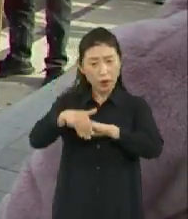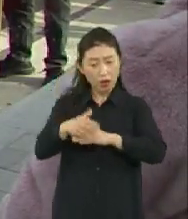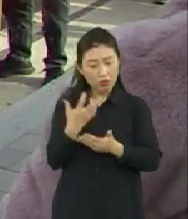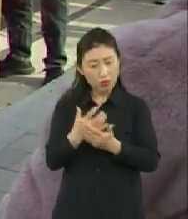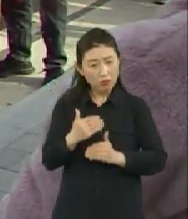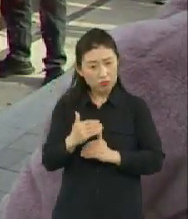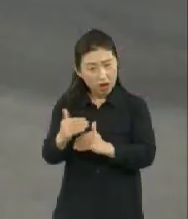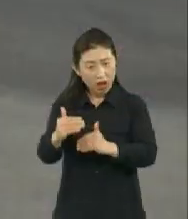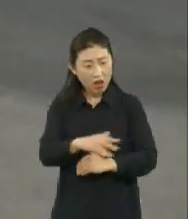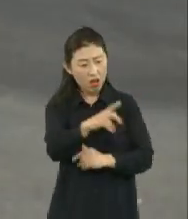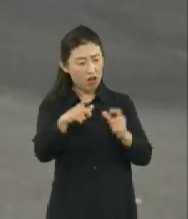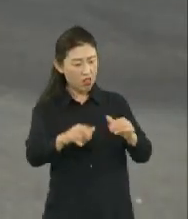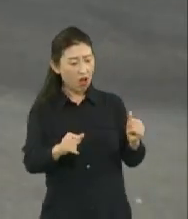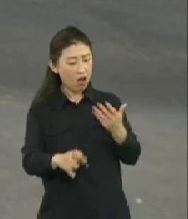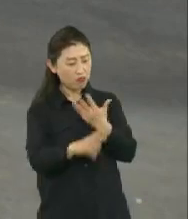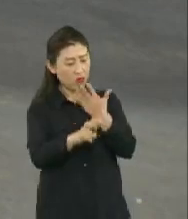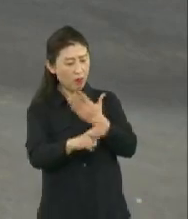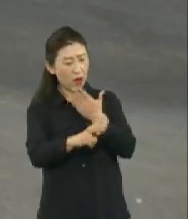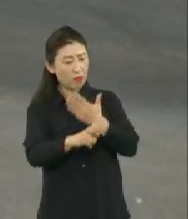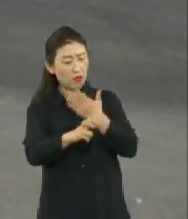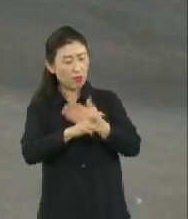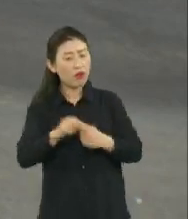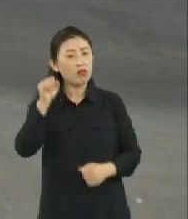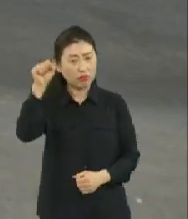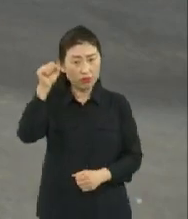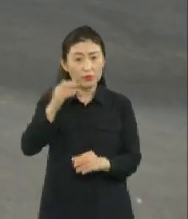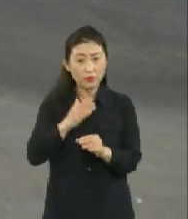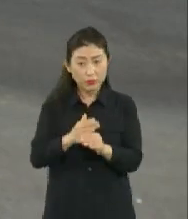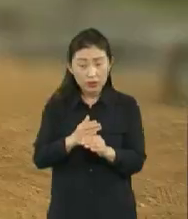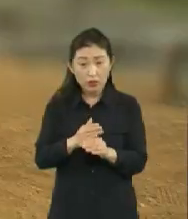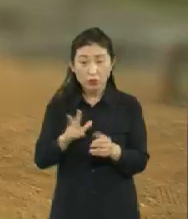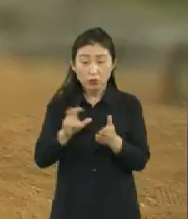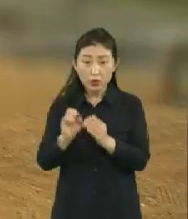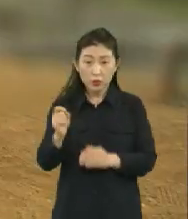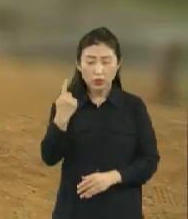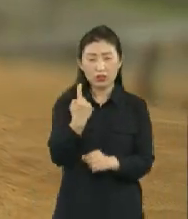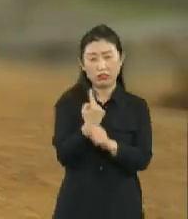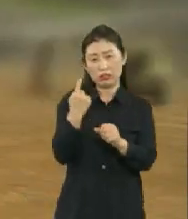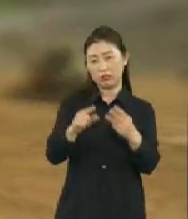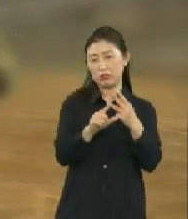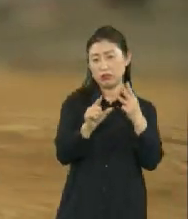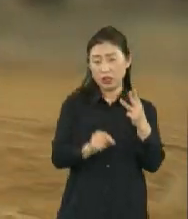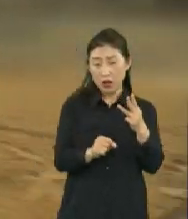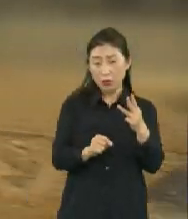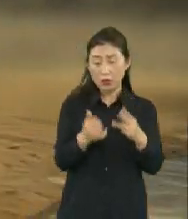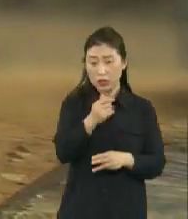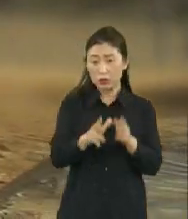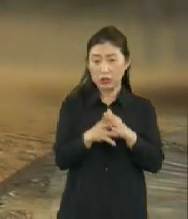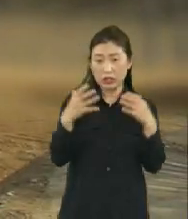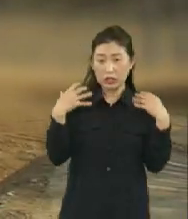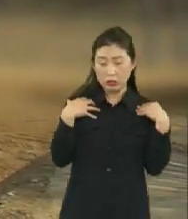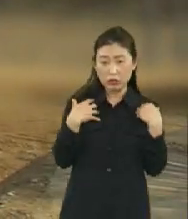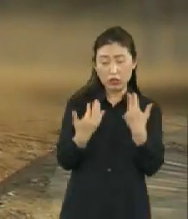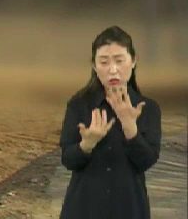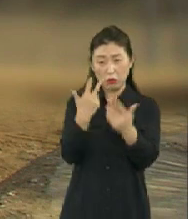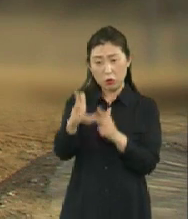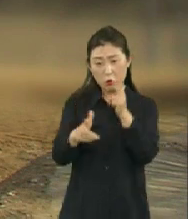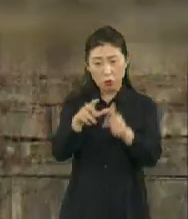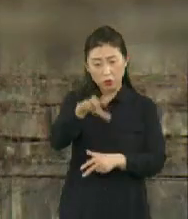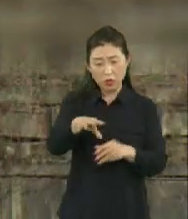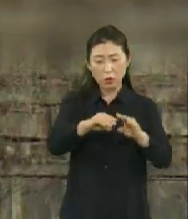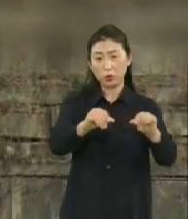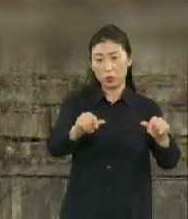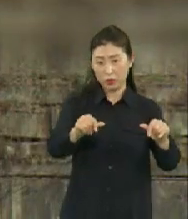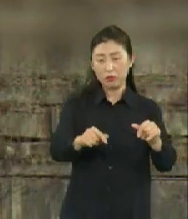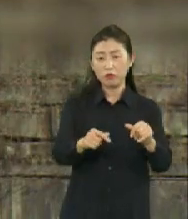모든 과정이 불법이라며 실력 행사에 나선 겁니다. 문제의 발단은 지난해 3월로 세종시가 소각장 부지 확보를 위해